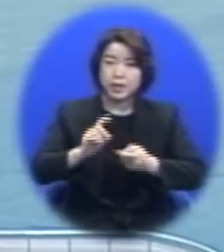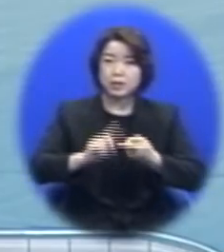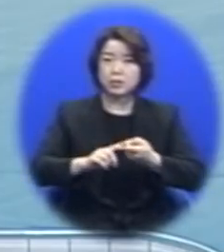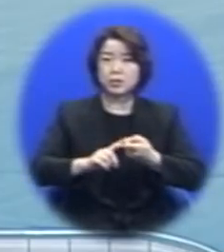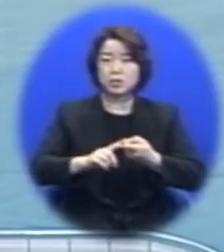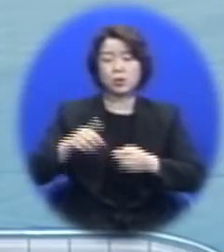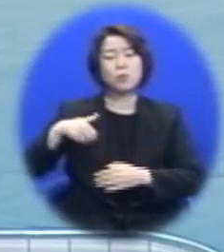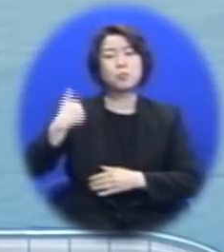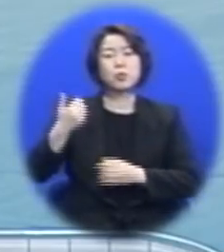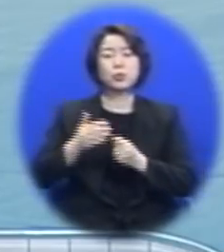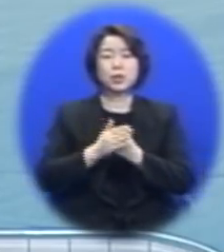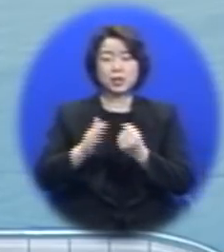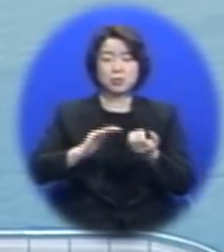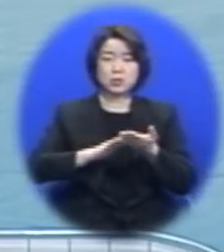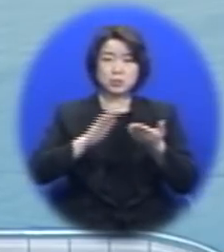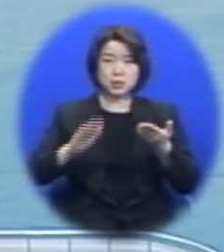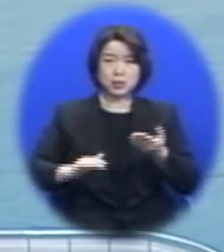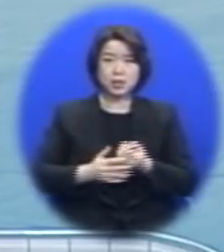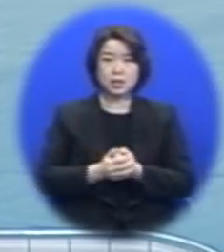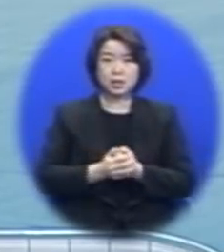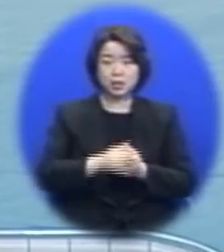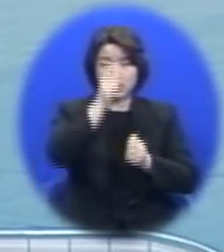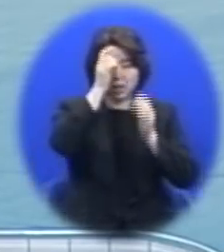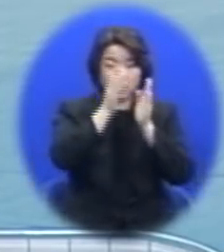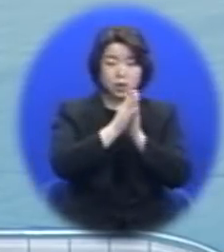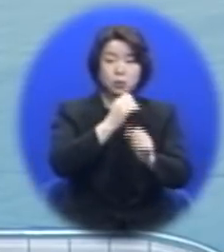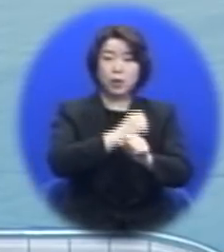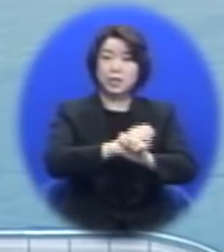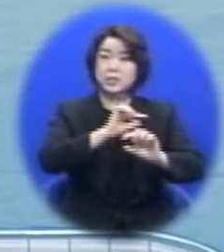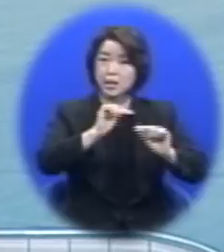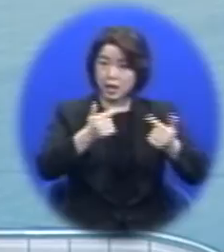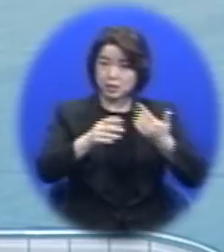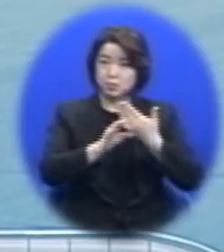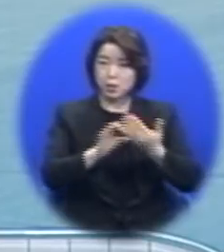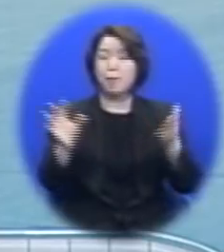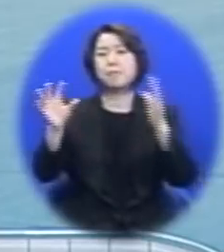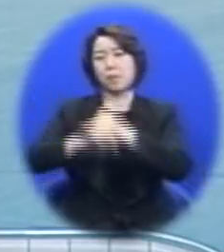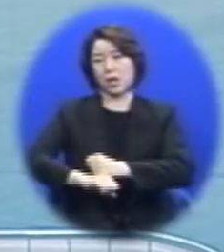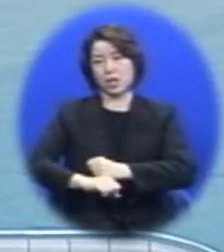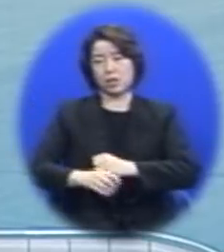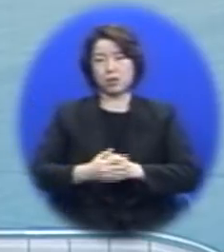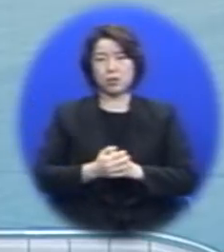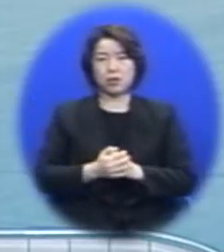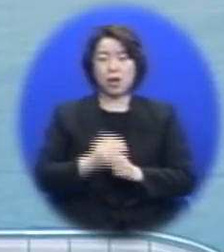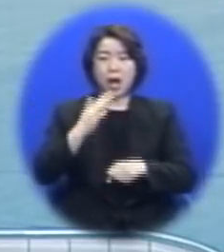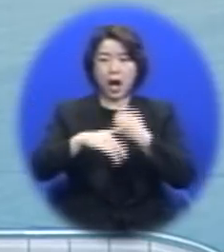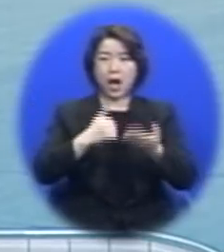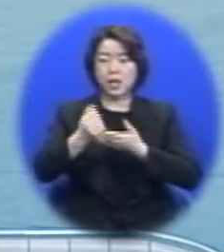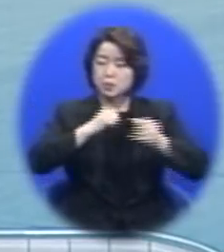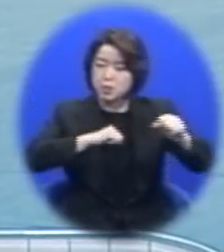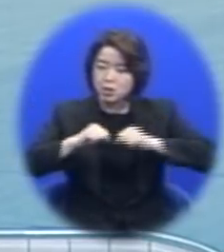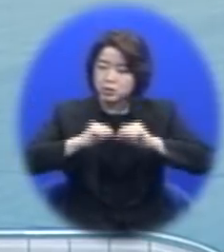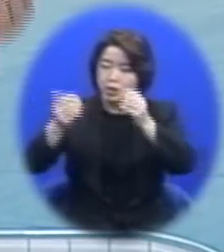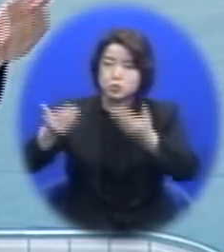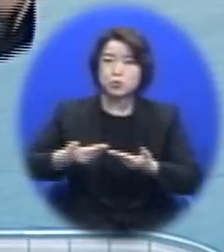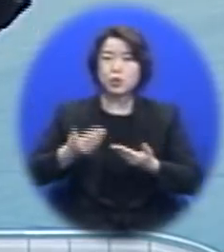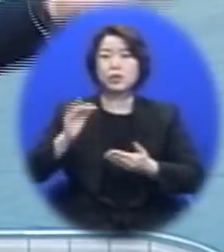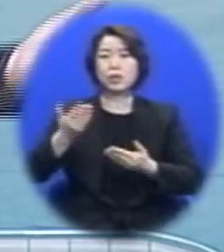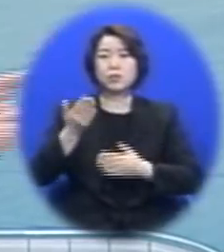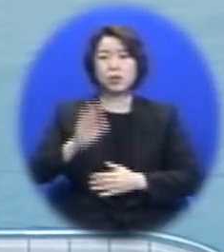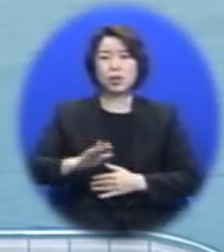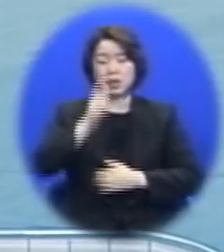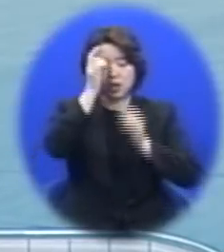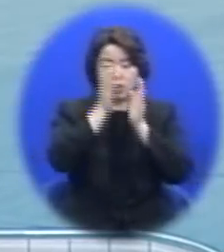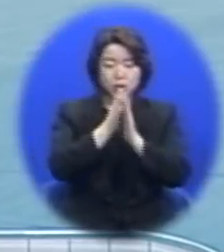모르는 거예요. 기도 안 하면 망합니다. 하나님이 역사해 주셔야 되는데 기도 안 하고